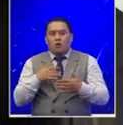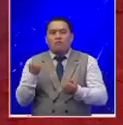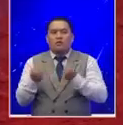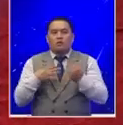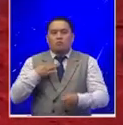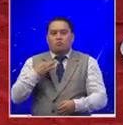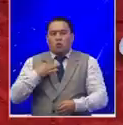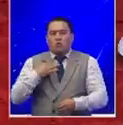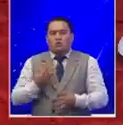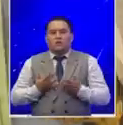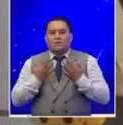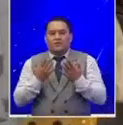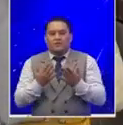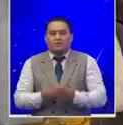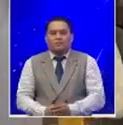попросту пренебрегают требованиям.